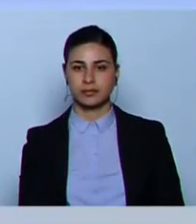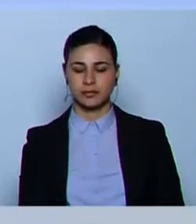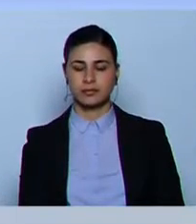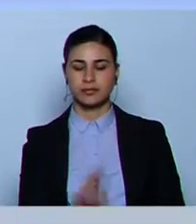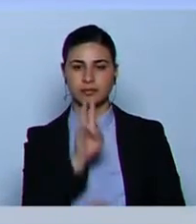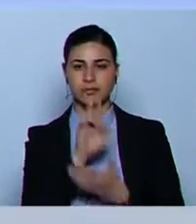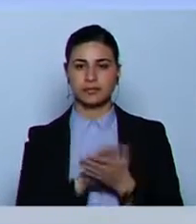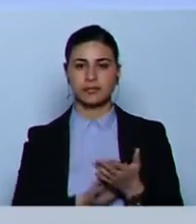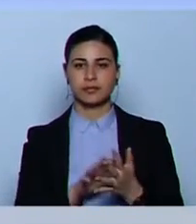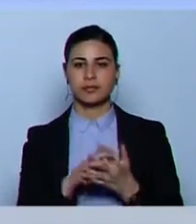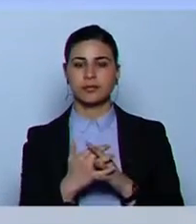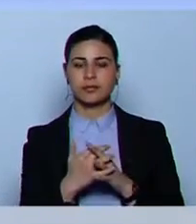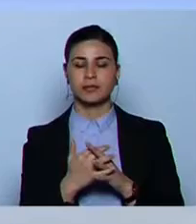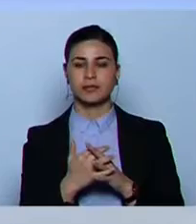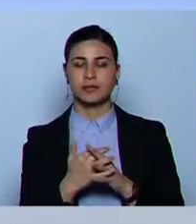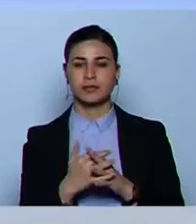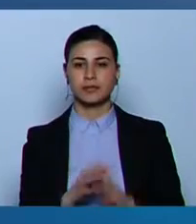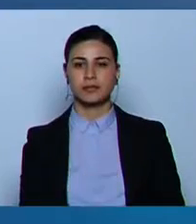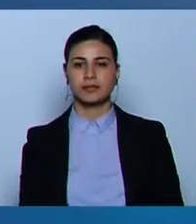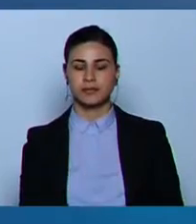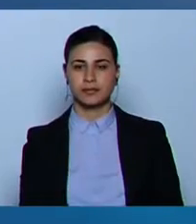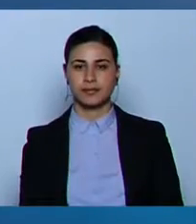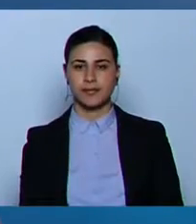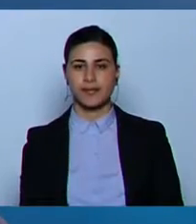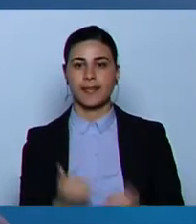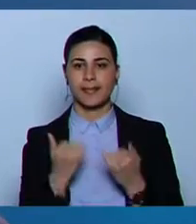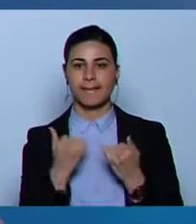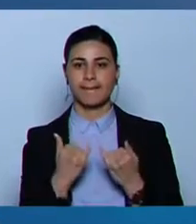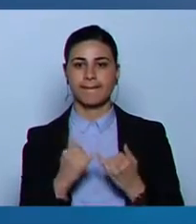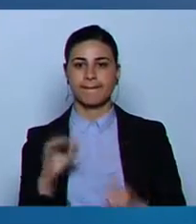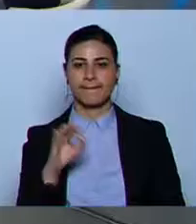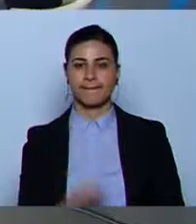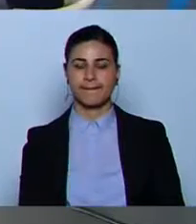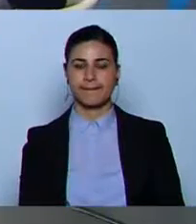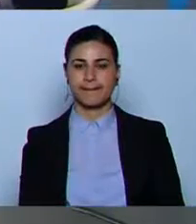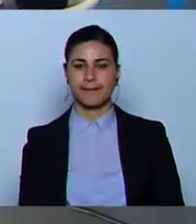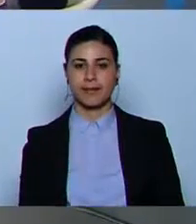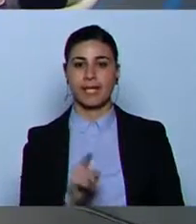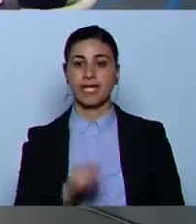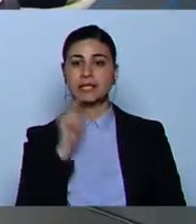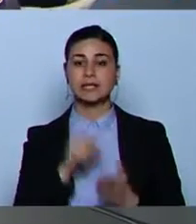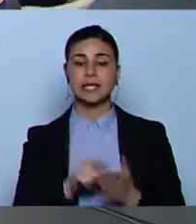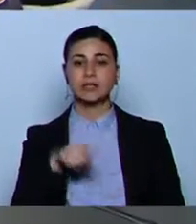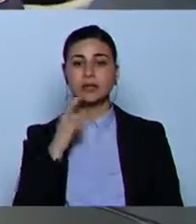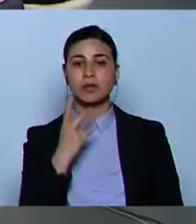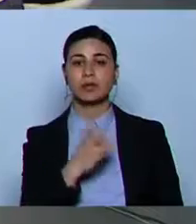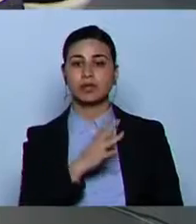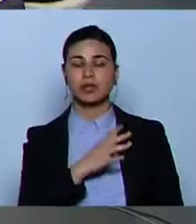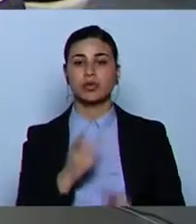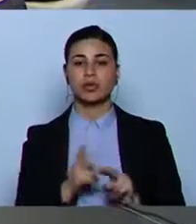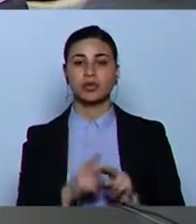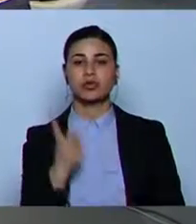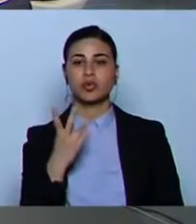არა დეცენტრალიზაციის ახლა არის კიდევ ერთი იმიტომ რომ ეს საკითხი რო დავინახოთ მთელი ეს 25